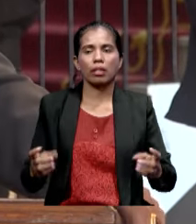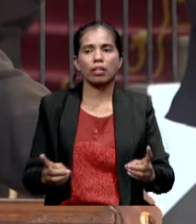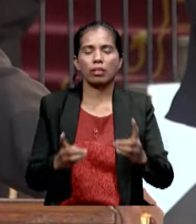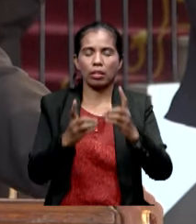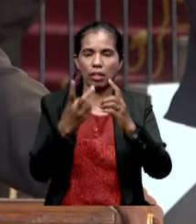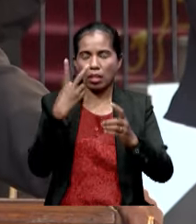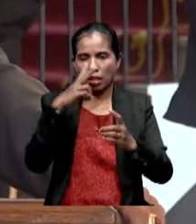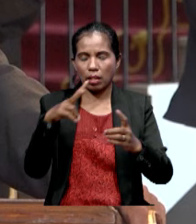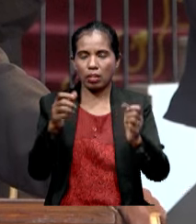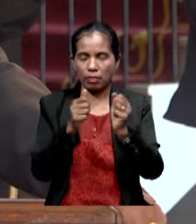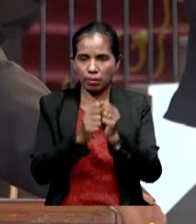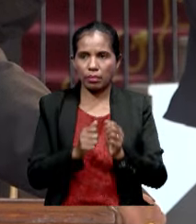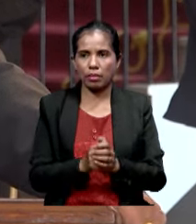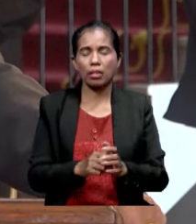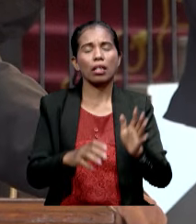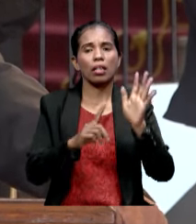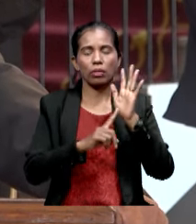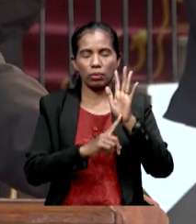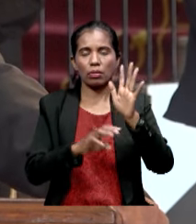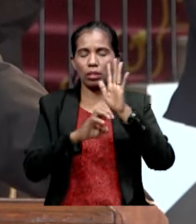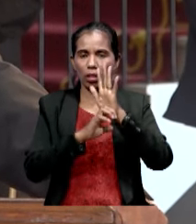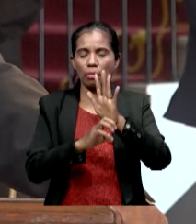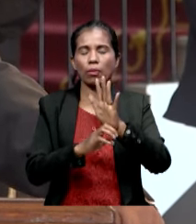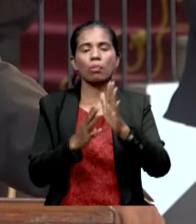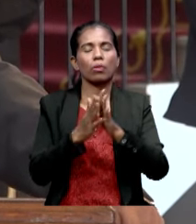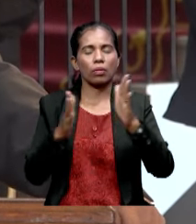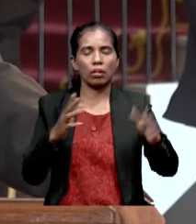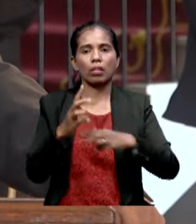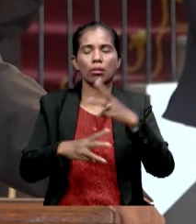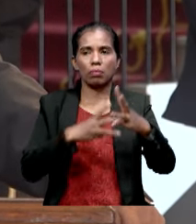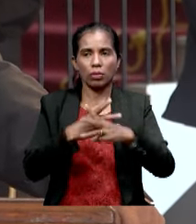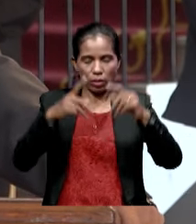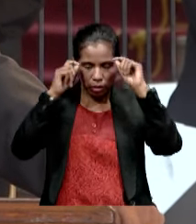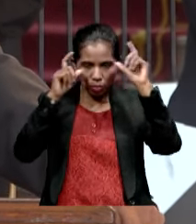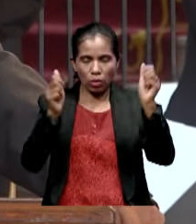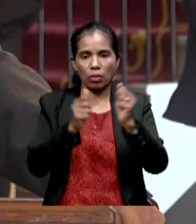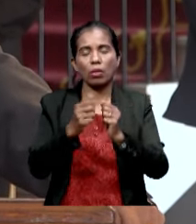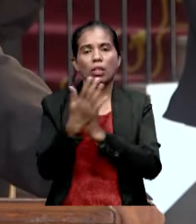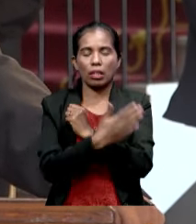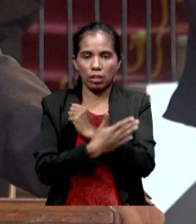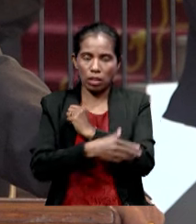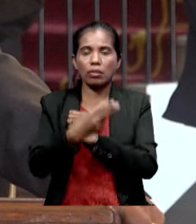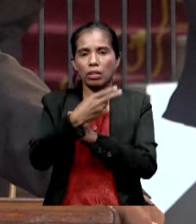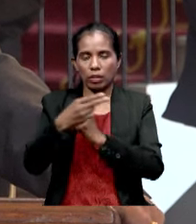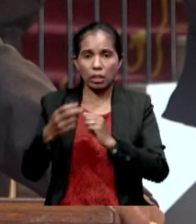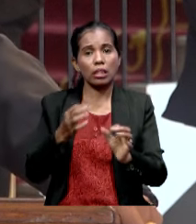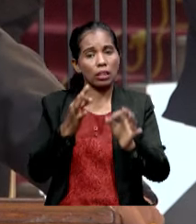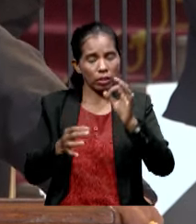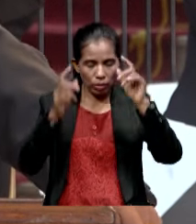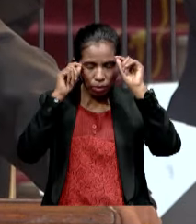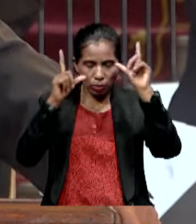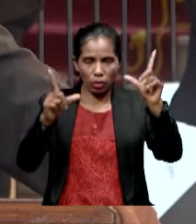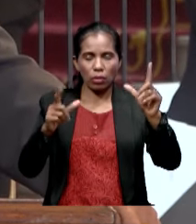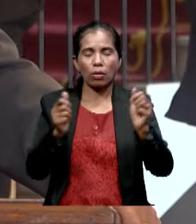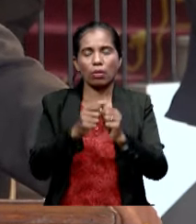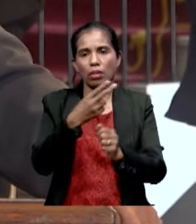rekonsiliasi. Ini contoh buat kita, ya mundo Timor ho Indonesia, nih. Entah se Timor ho Indonesia bele, tapi sih Timor